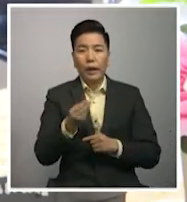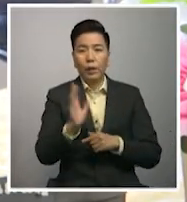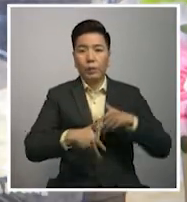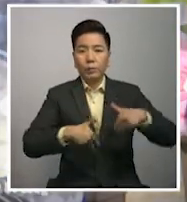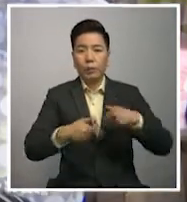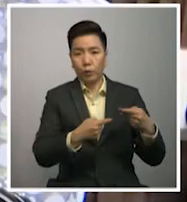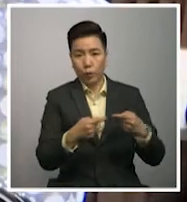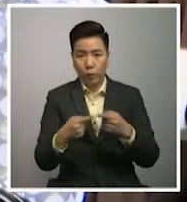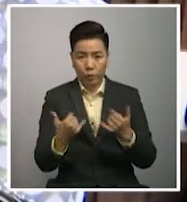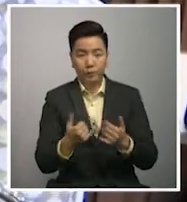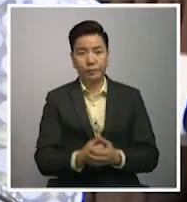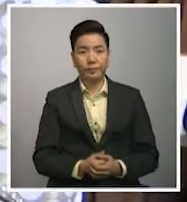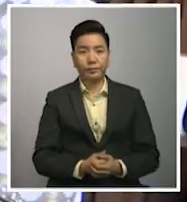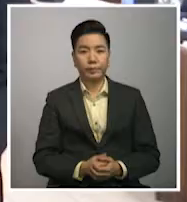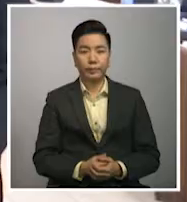ชนต่อไป